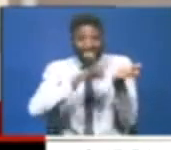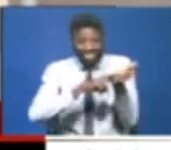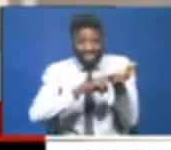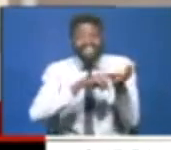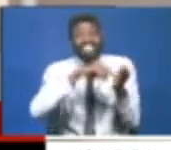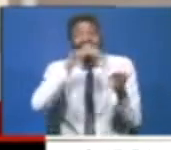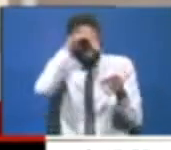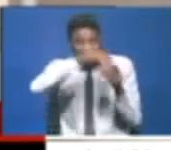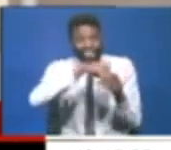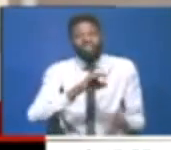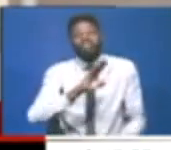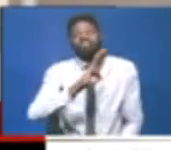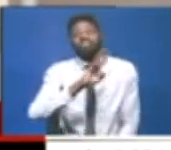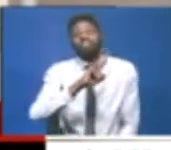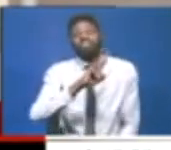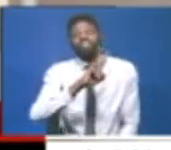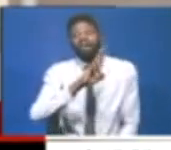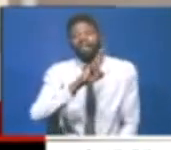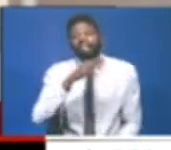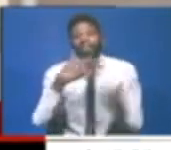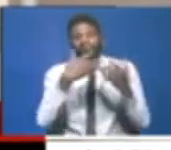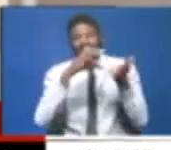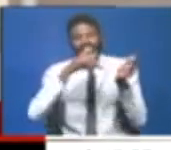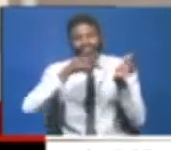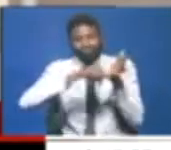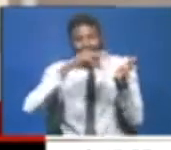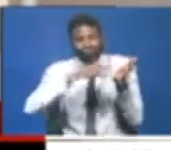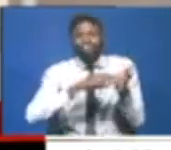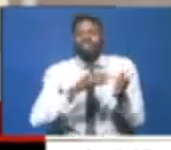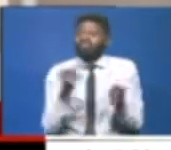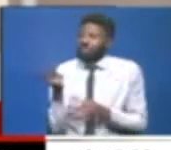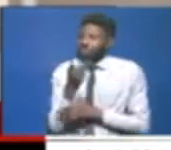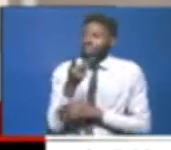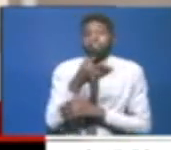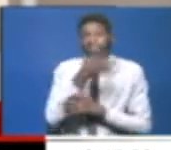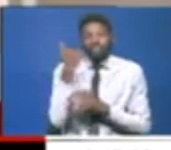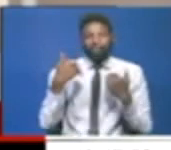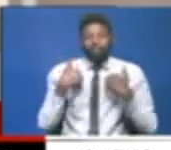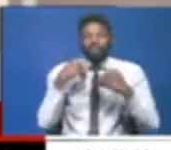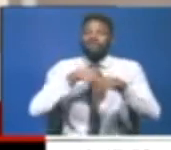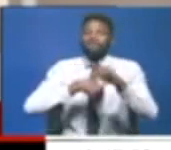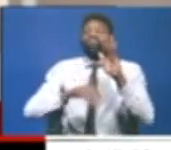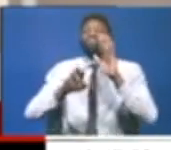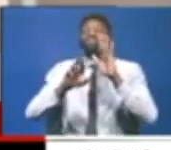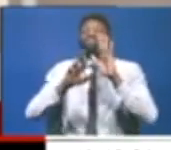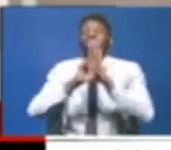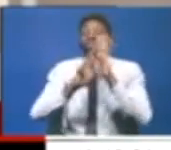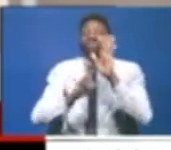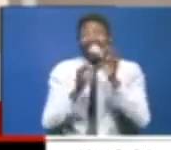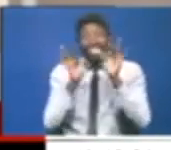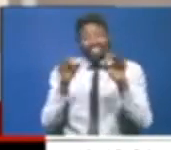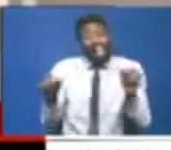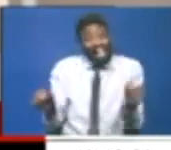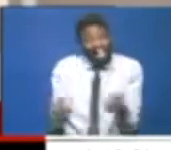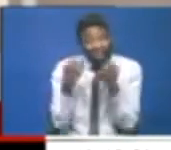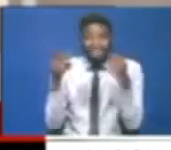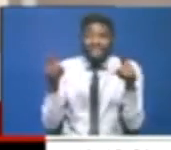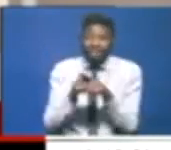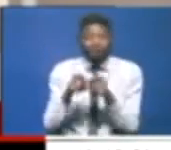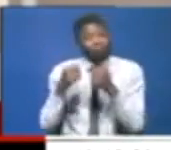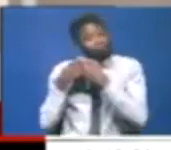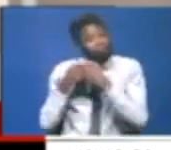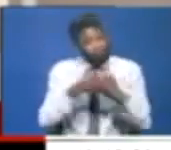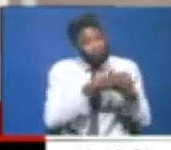mambo mawili lazima yakue kulingana na sheria. Na ikiwa kutakuwa na hii vuta ni kuvute kati ya mwenyekiti wa